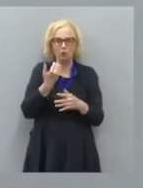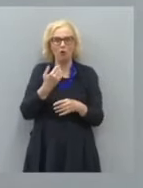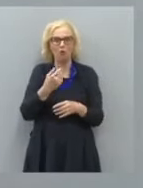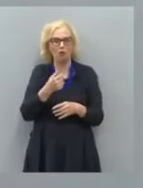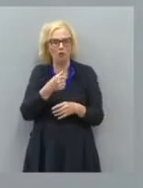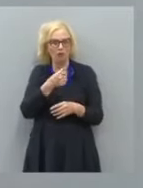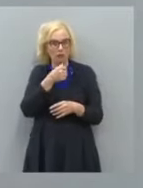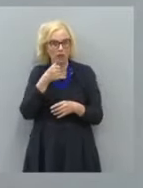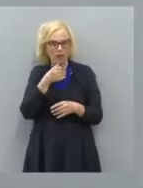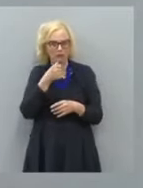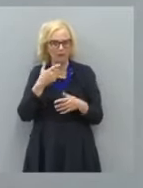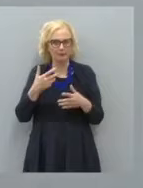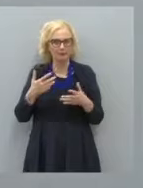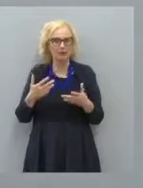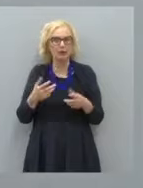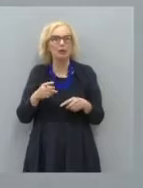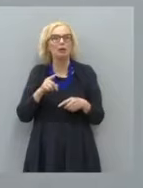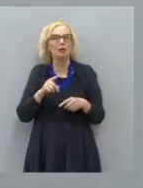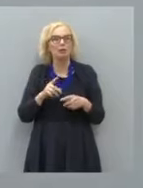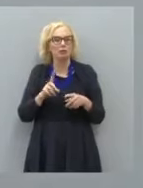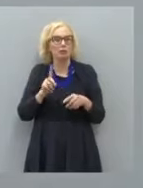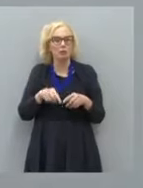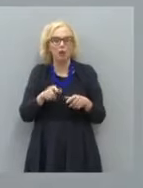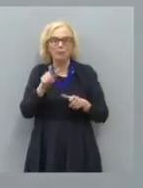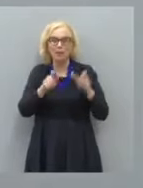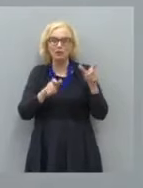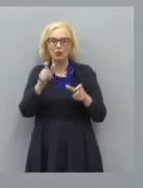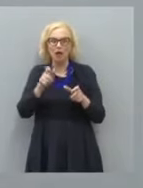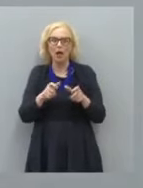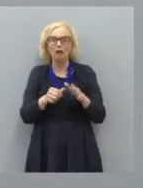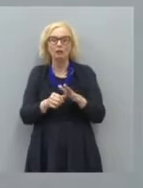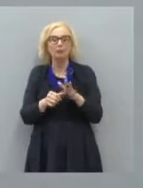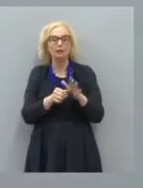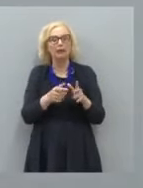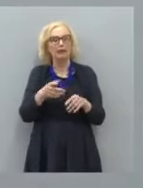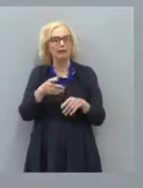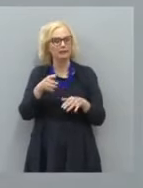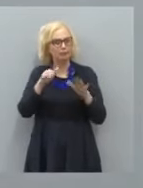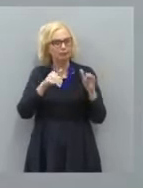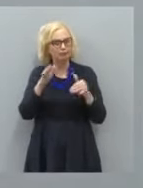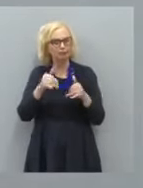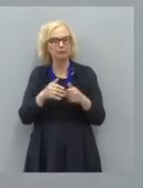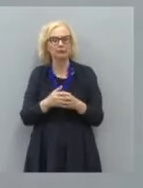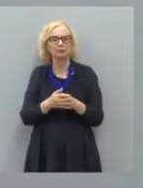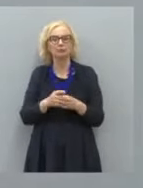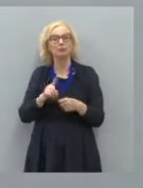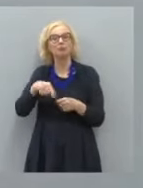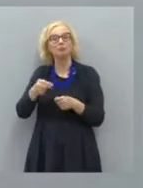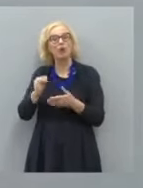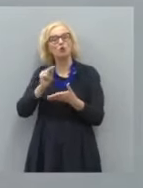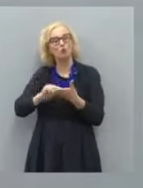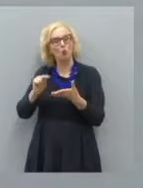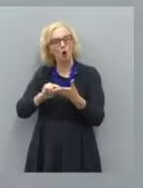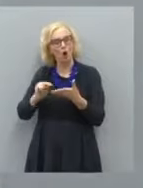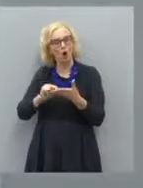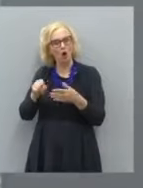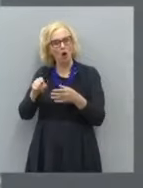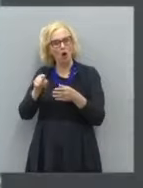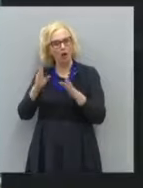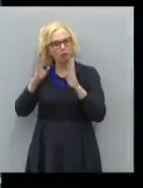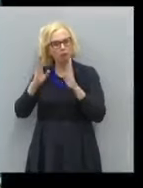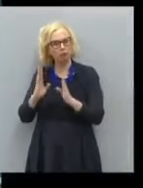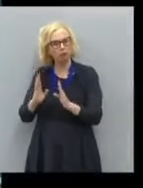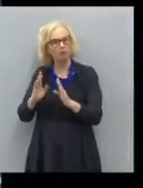ulteriori dal punto di vista dei numeri del personale impiegato la scuola sicuramente un capitolo che è stato